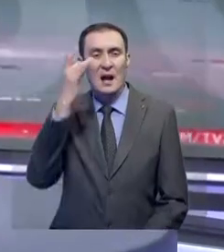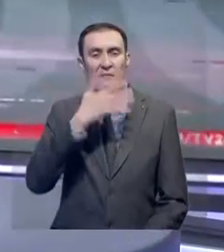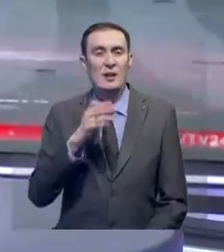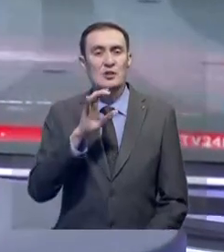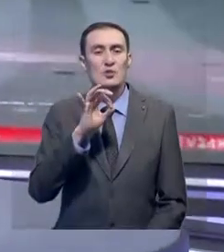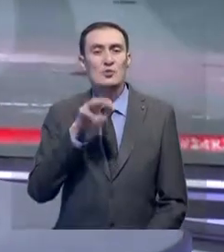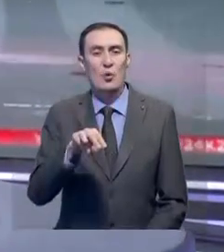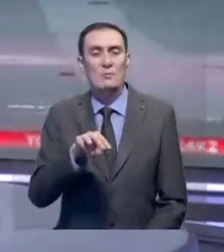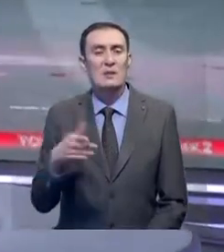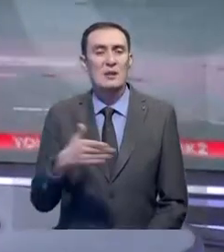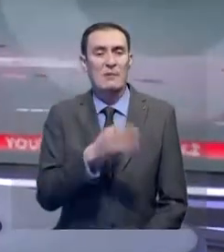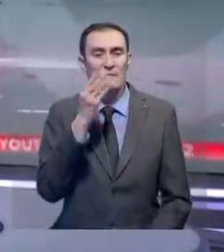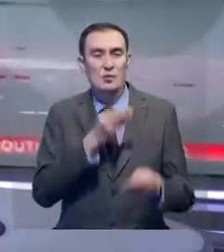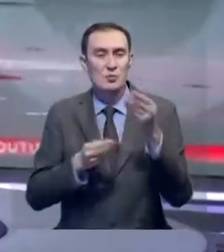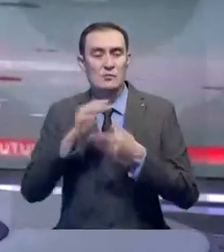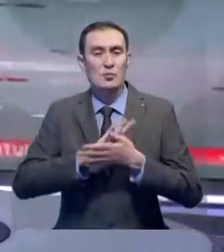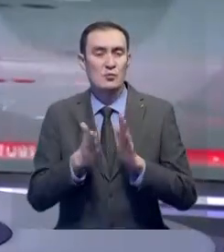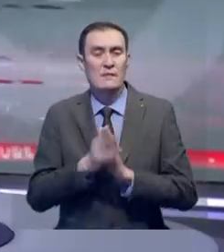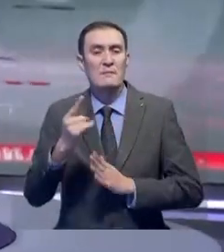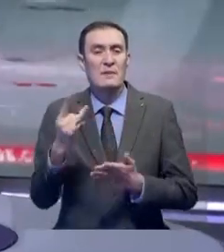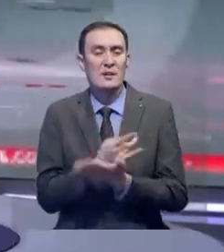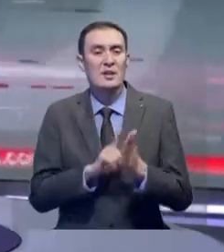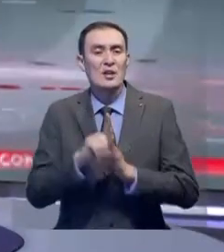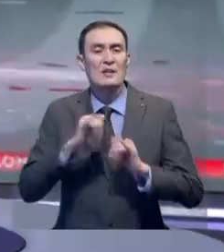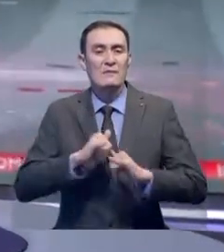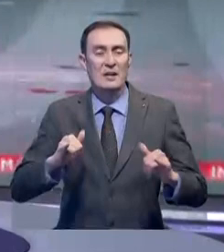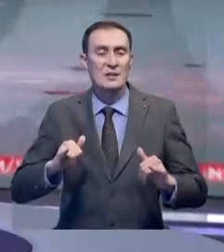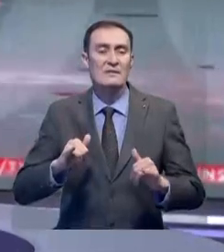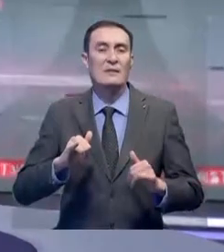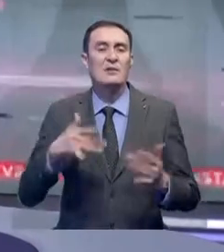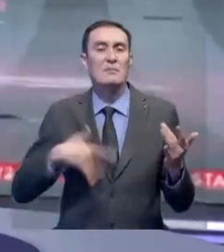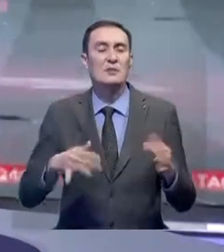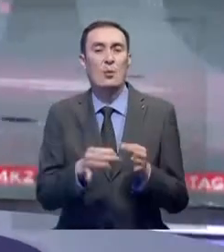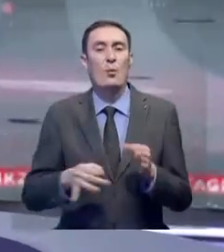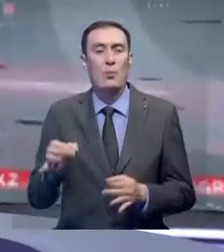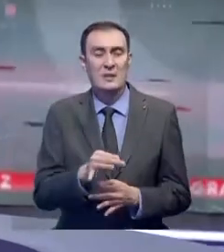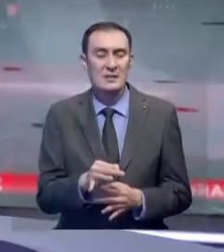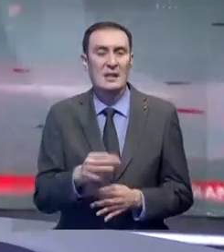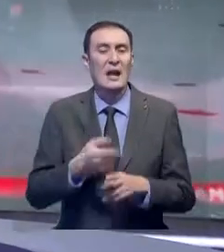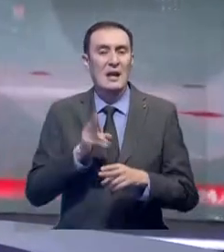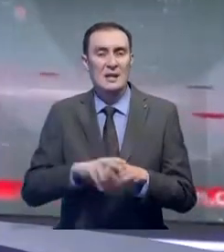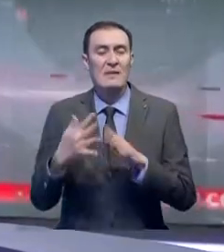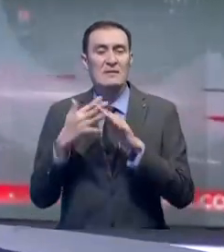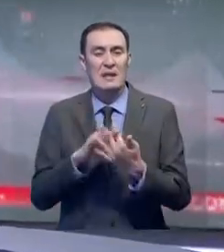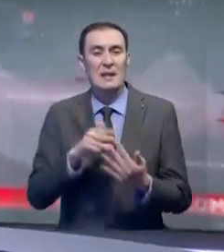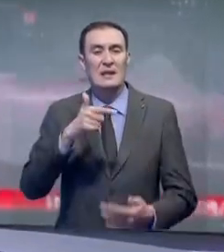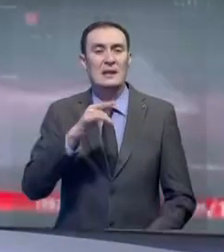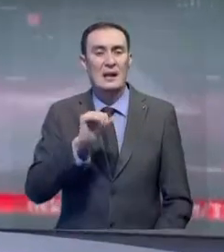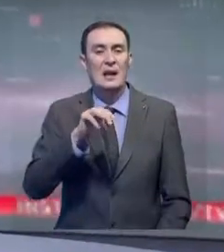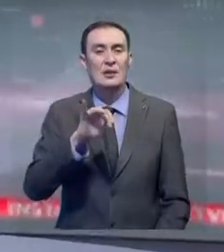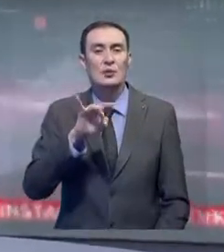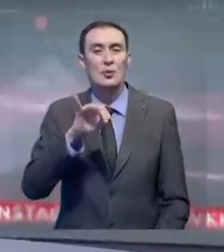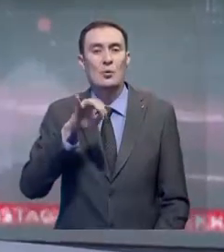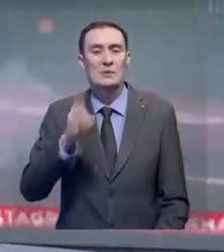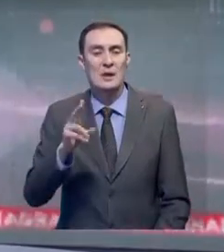Африканского сама в искусственных условиях впервые начали выращивать в Меркенском районе Жамбылской области. Для этого в селе